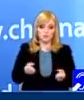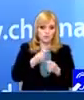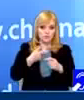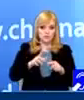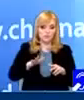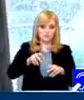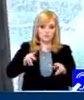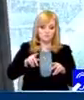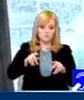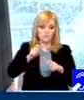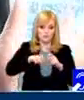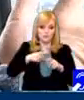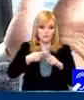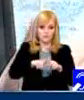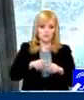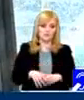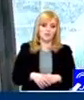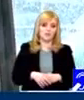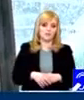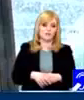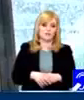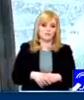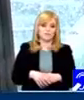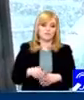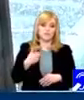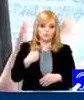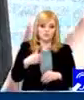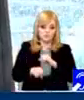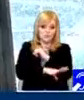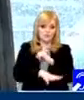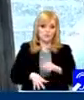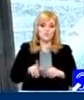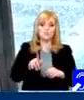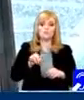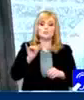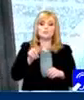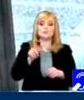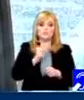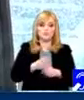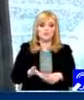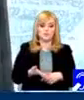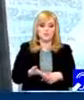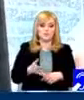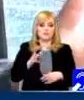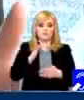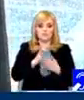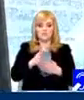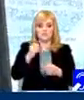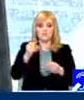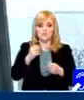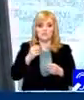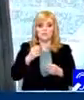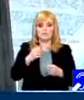această testare tehnică. Deci te fac oameni săraci, nu am bani. Și ce de oameni ăștia? Imerge câte unul care va de capul lui și